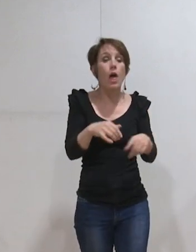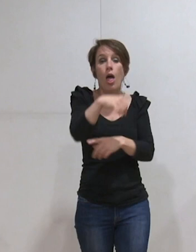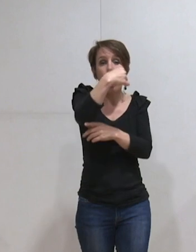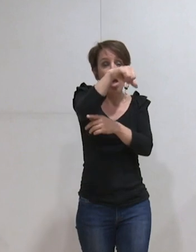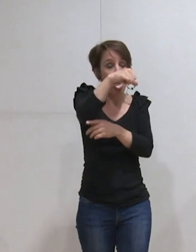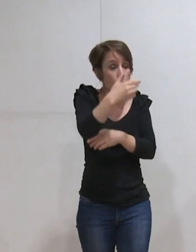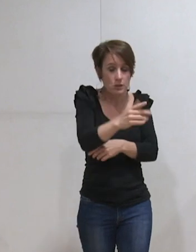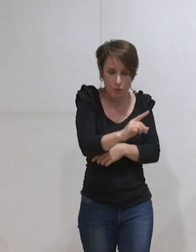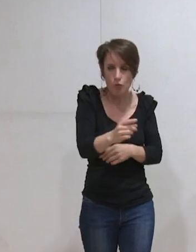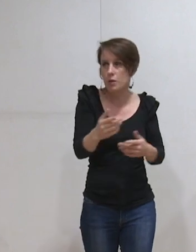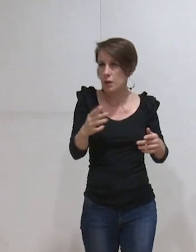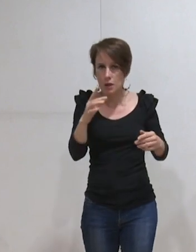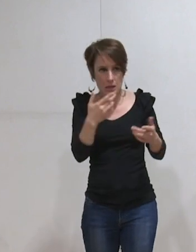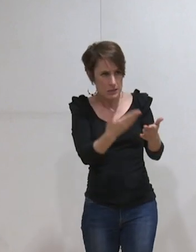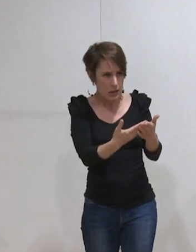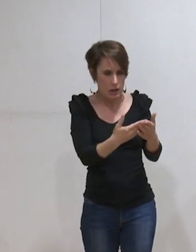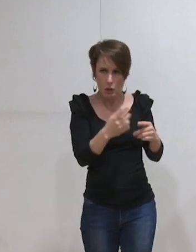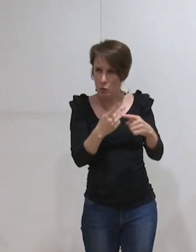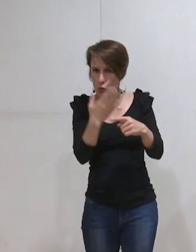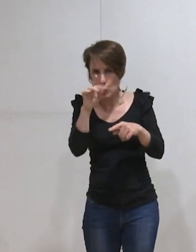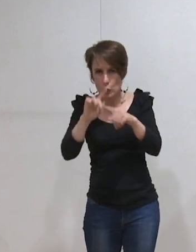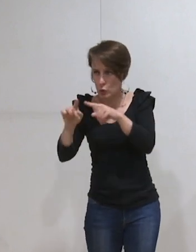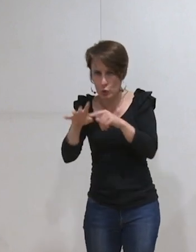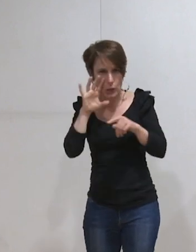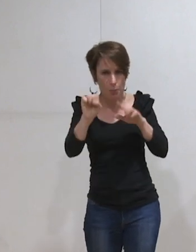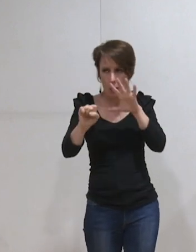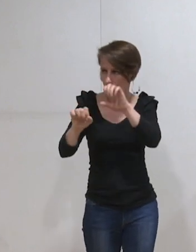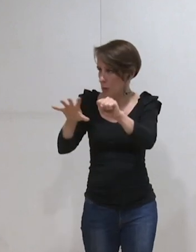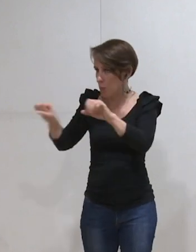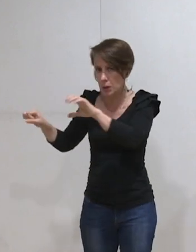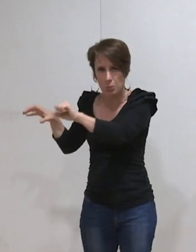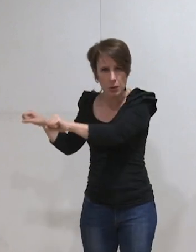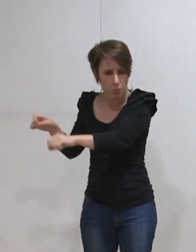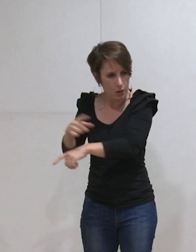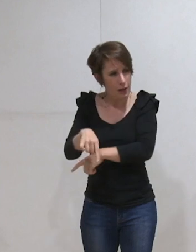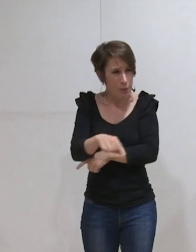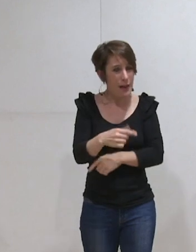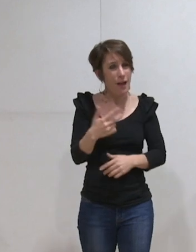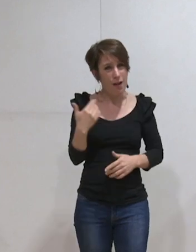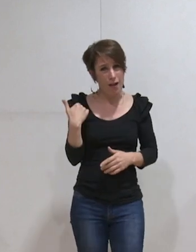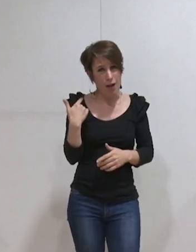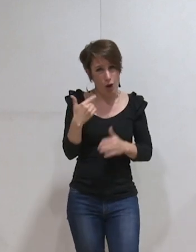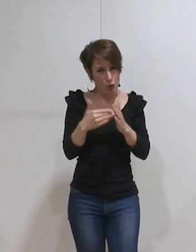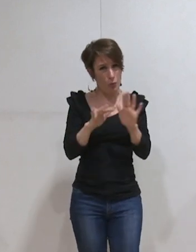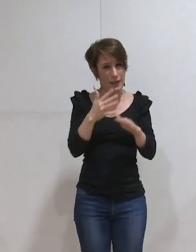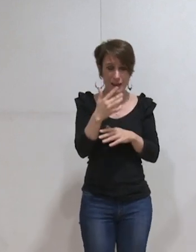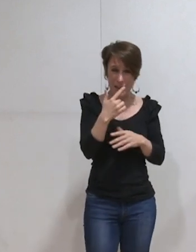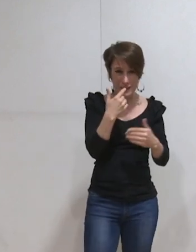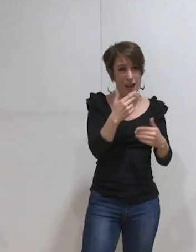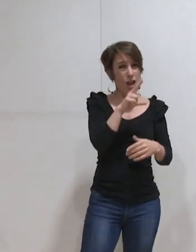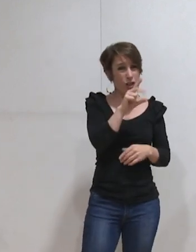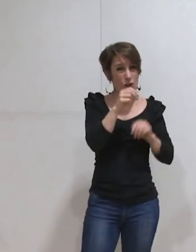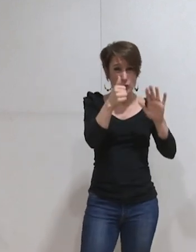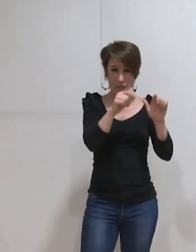lui-même mais constater que en 2015 nous en sommes à 36 demandes de protection